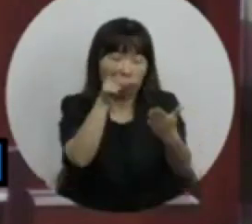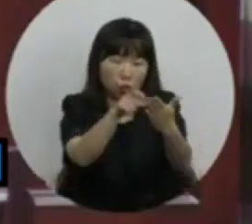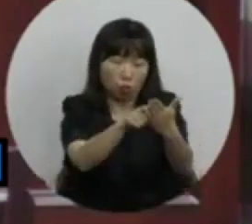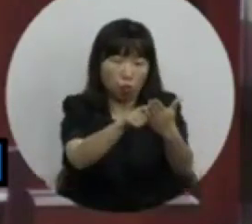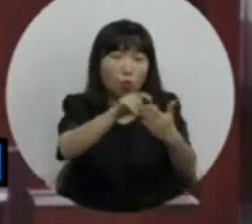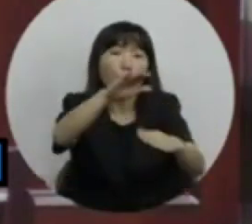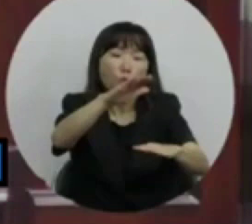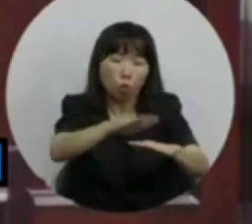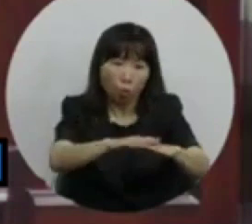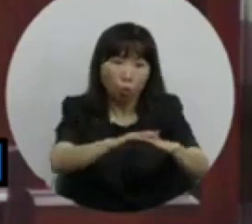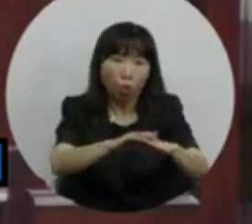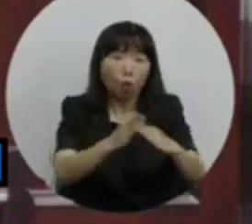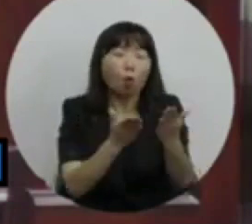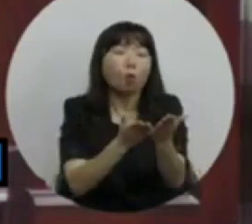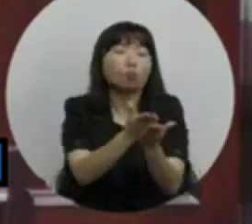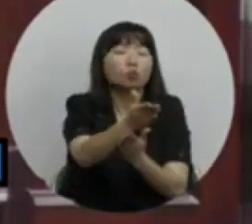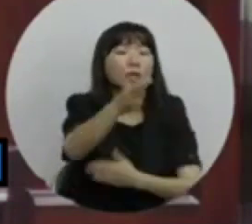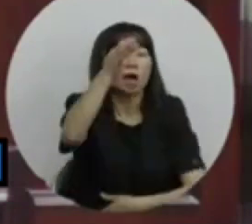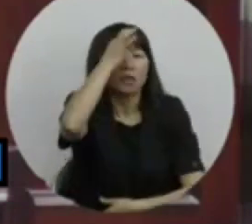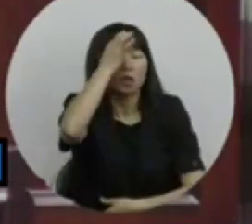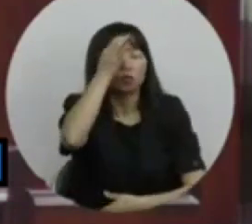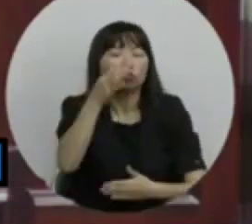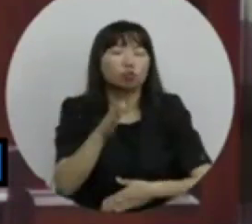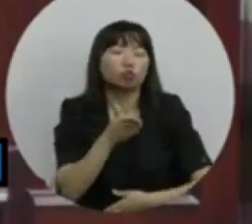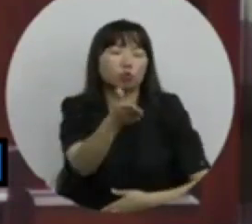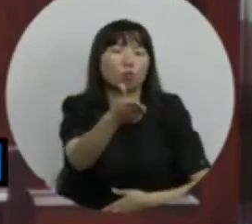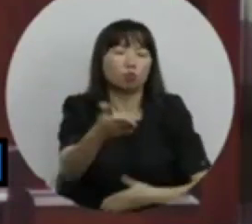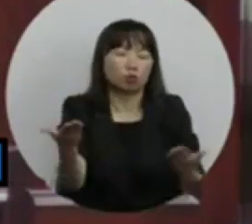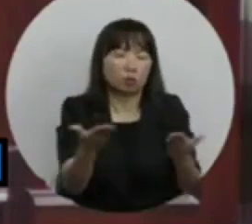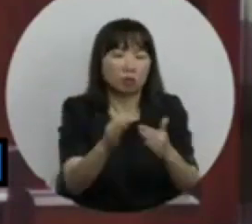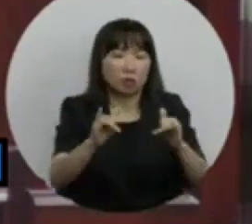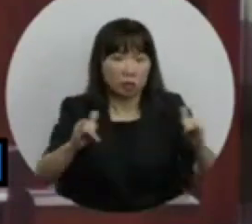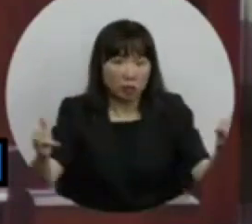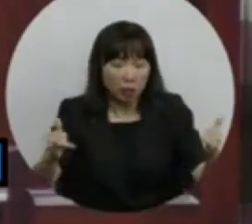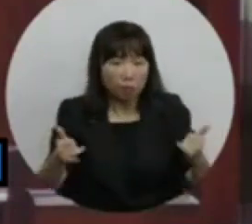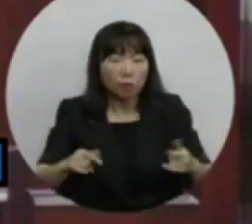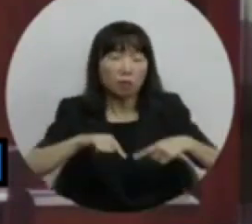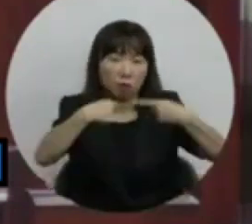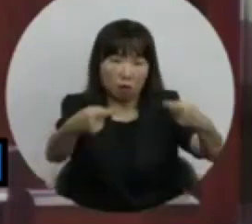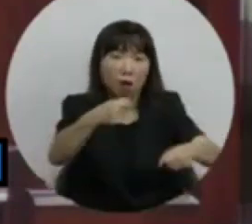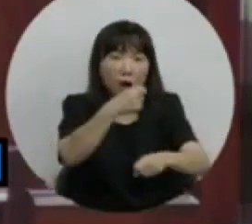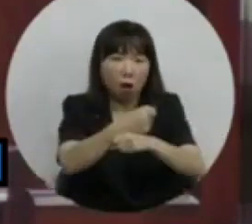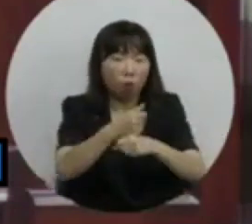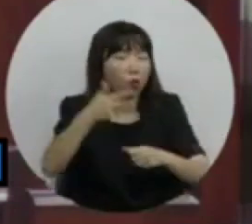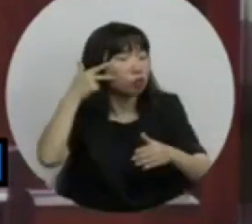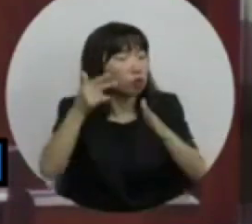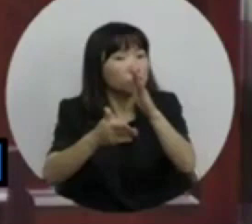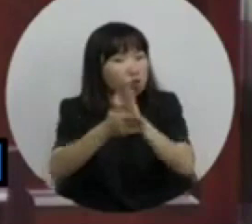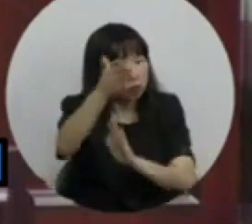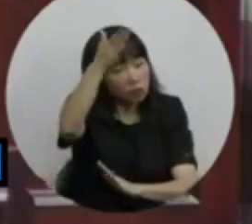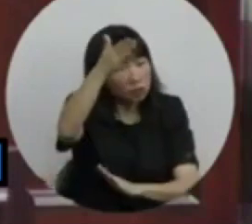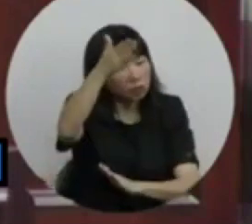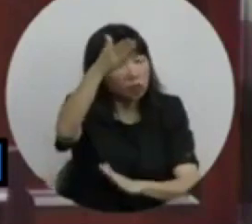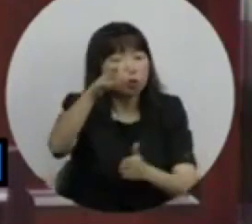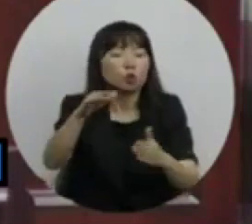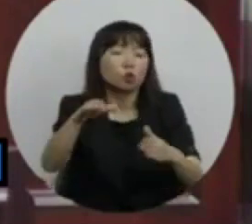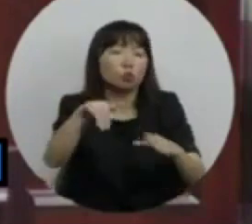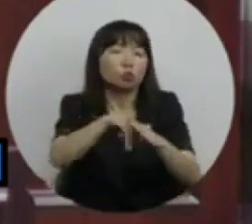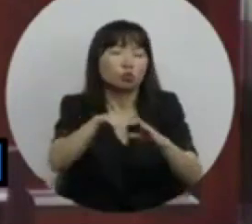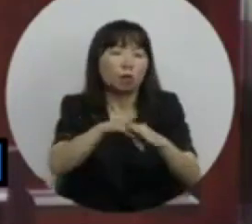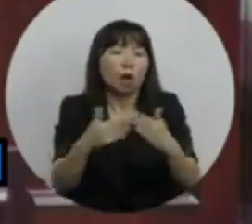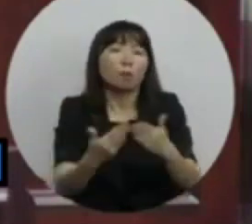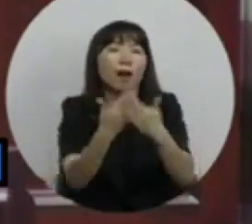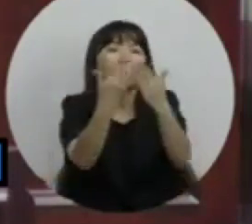문화예술에 전문 관광 인력을 투입해 여주시 문화관광 발전의 핵심 역할을 수행할